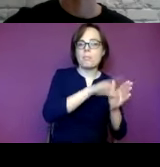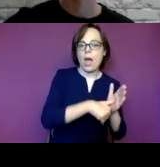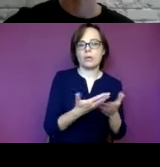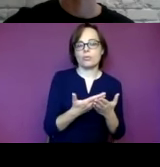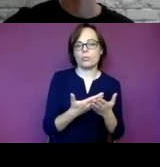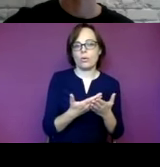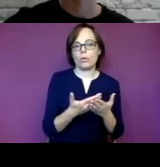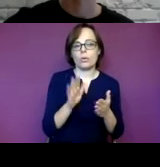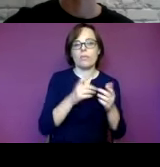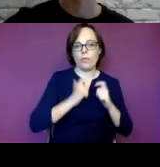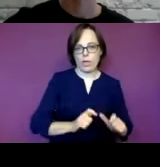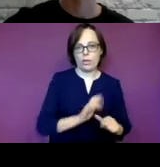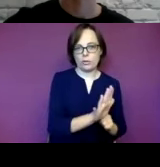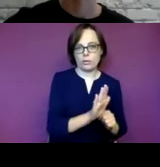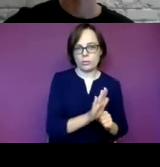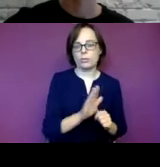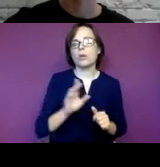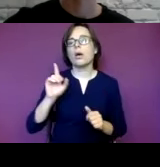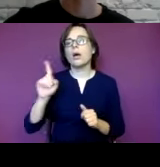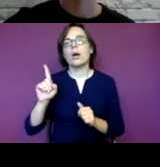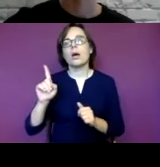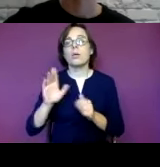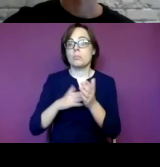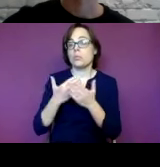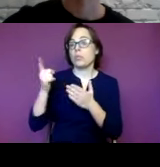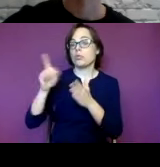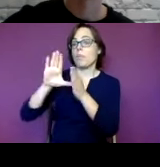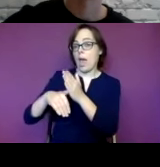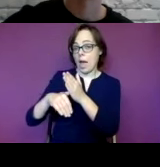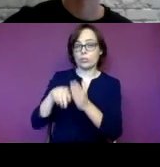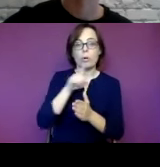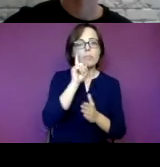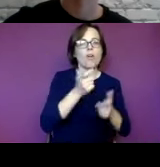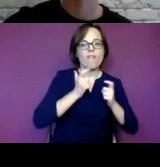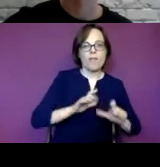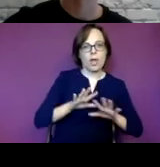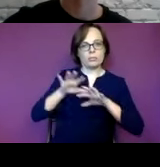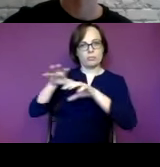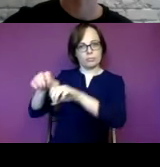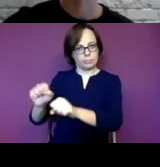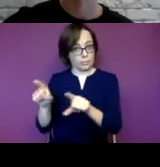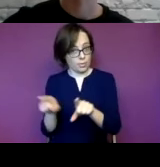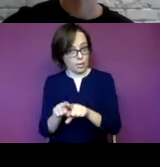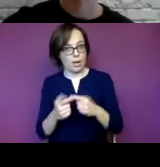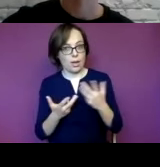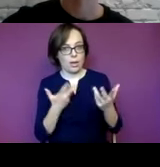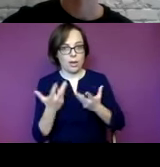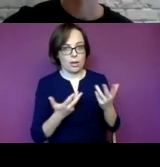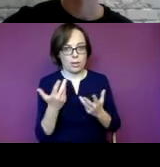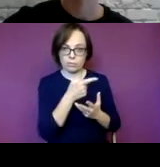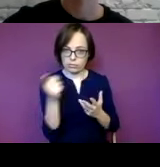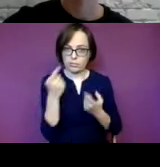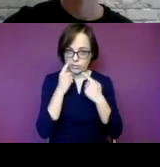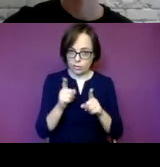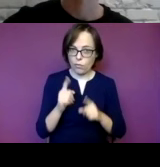jest w jakiś sposób zawłaszczane przez wieś. Więc to taki komentarz jeszcze na koniec bym was poprosił na ten temat.